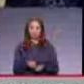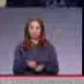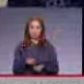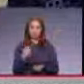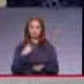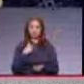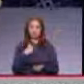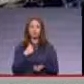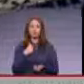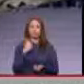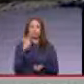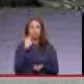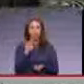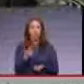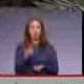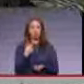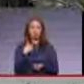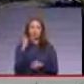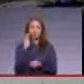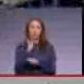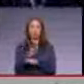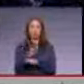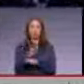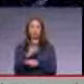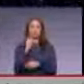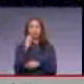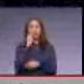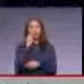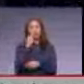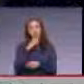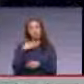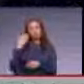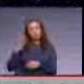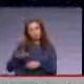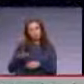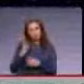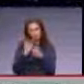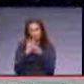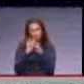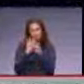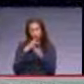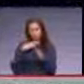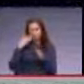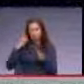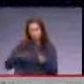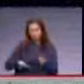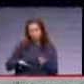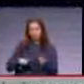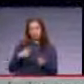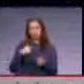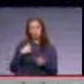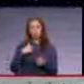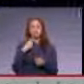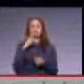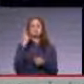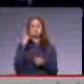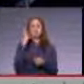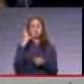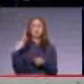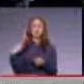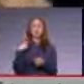الام والاب. يعني انا ابوهم متوفي. انا ابوهم متوفي وكسرت سبايا